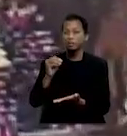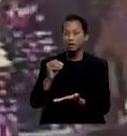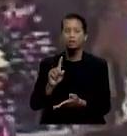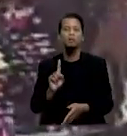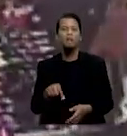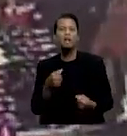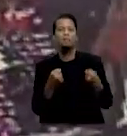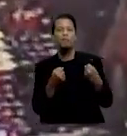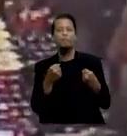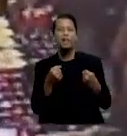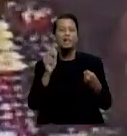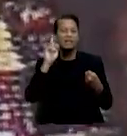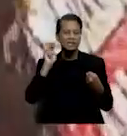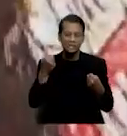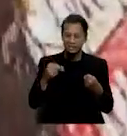dan anak perempuannya.